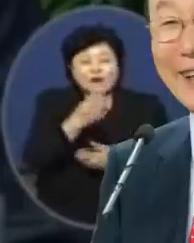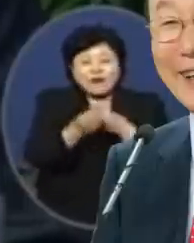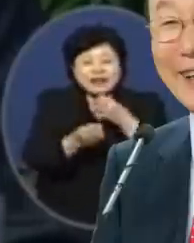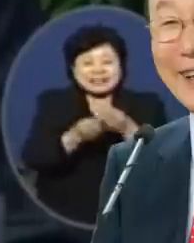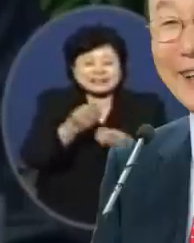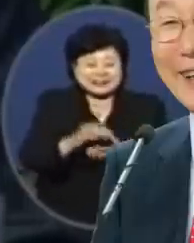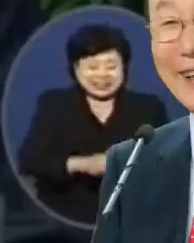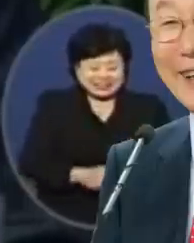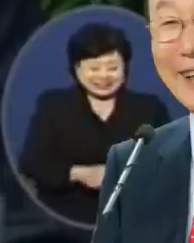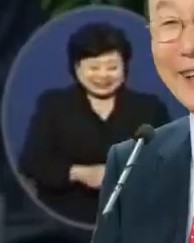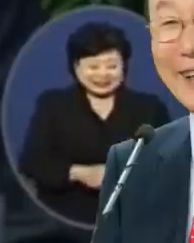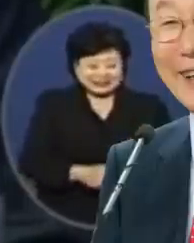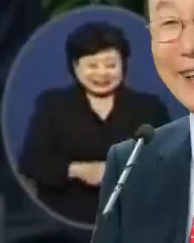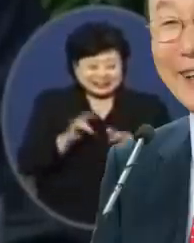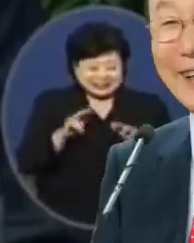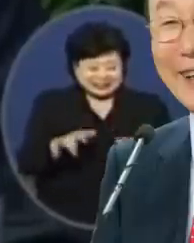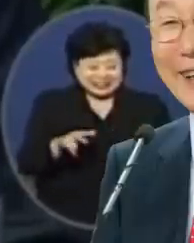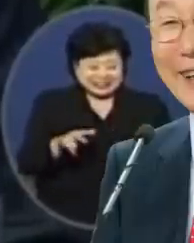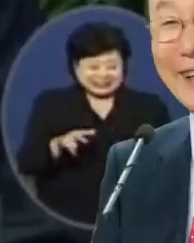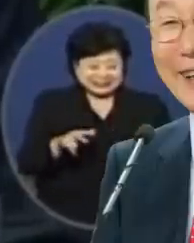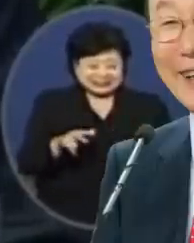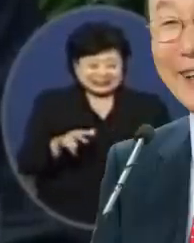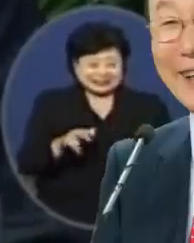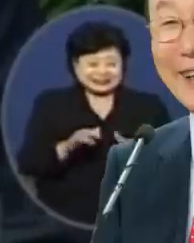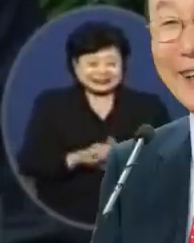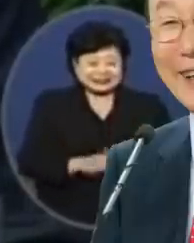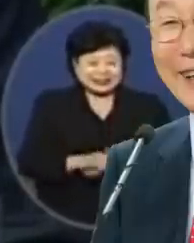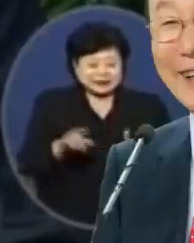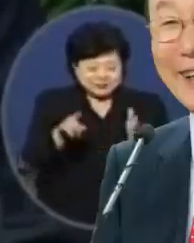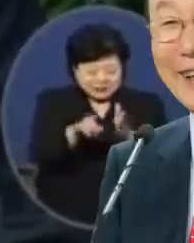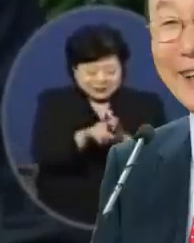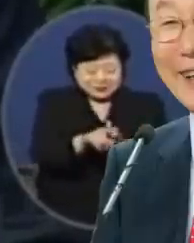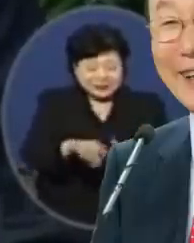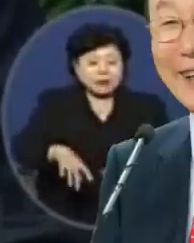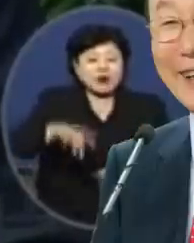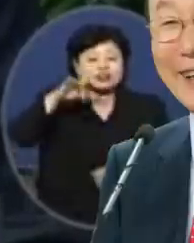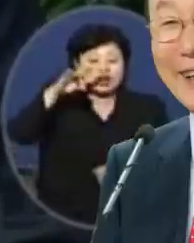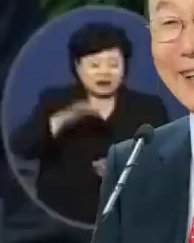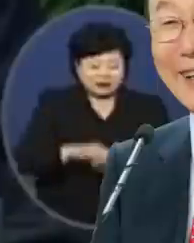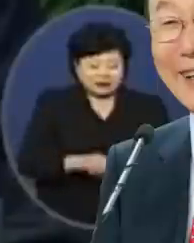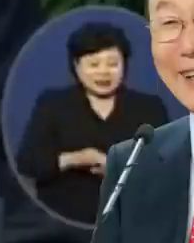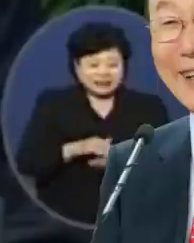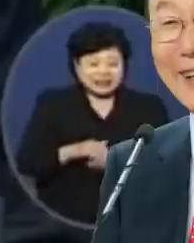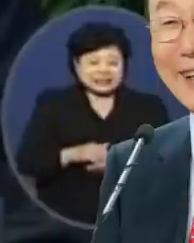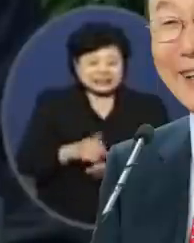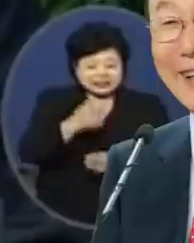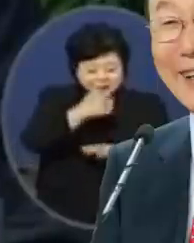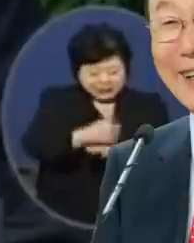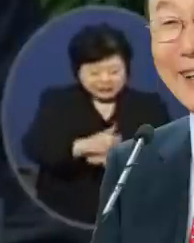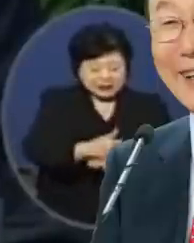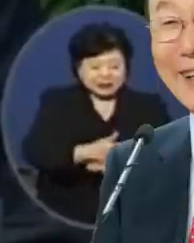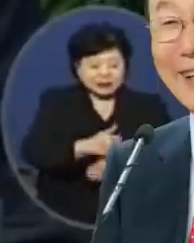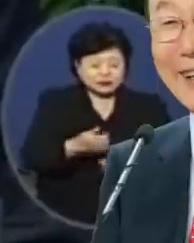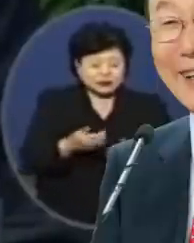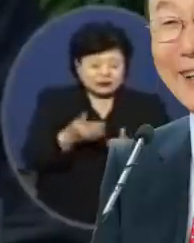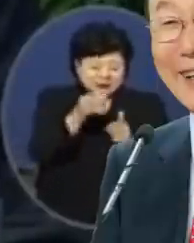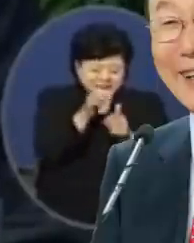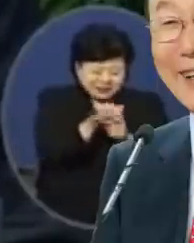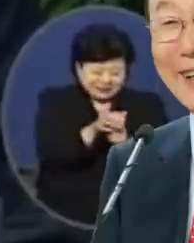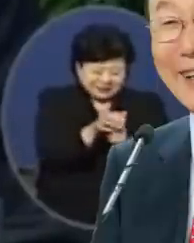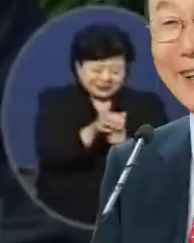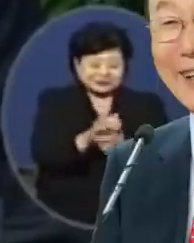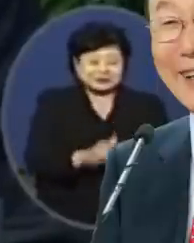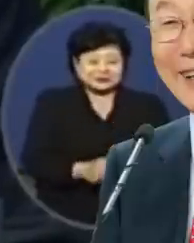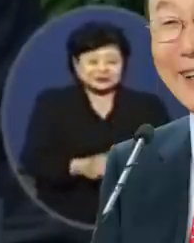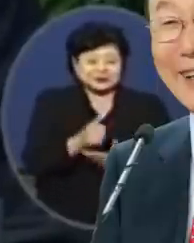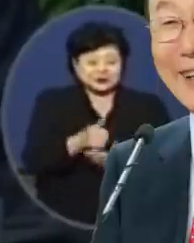했습니다. 이제는 믿습니다를 먼저 하고 계산은 나중에